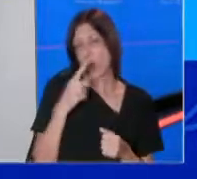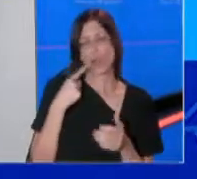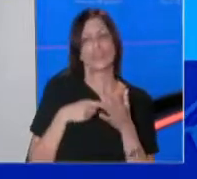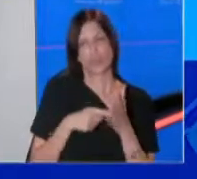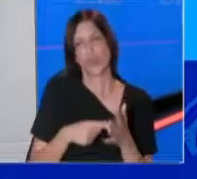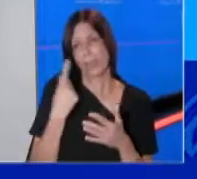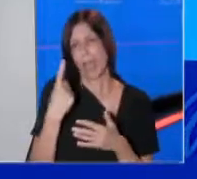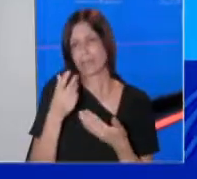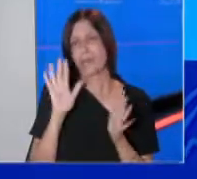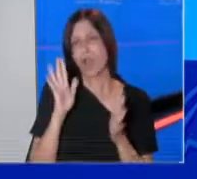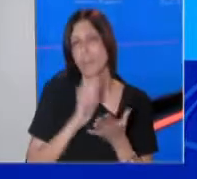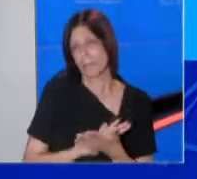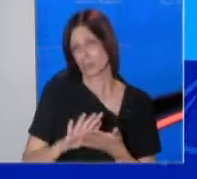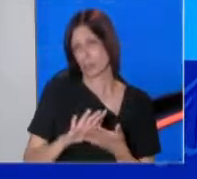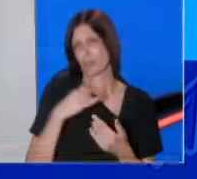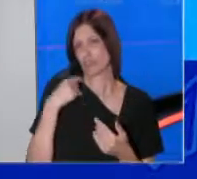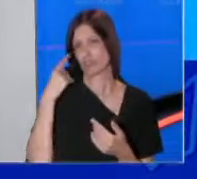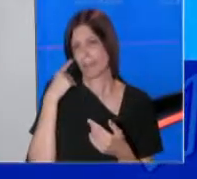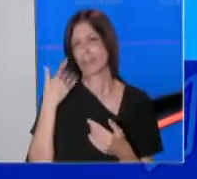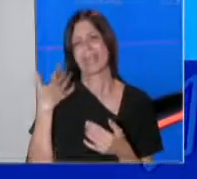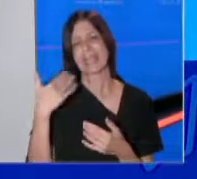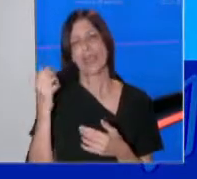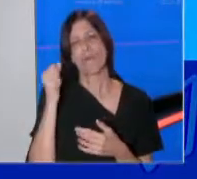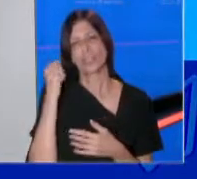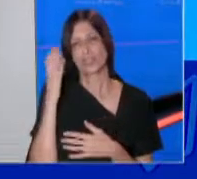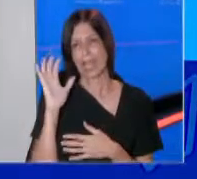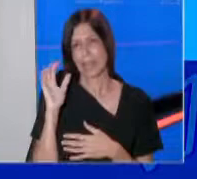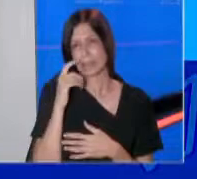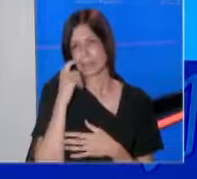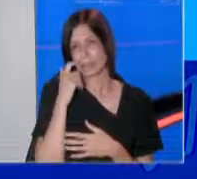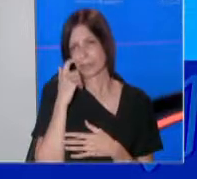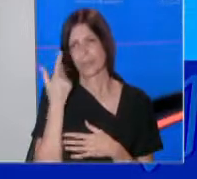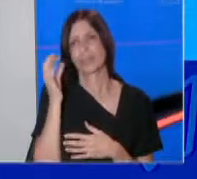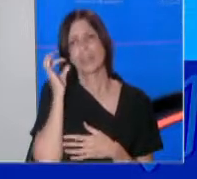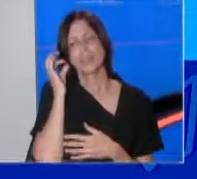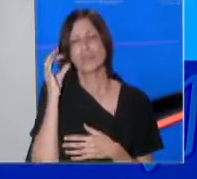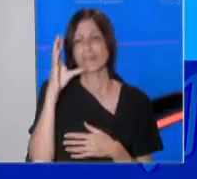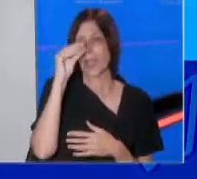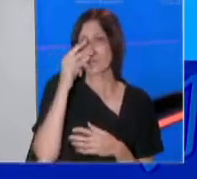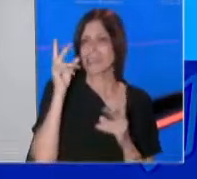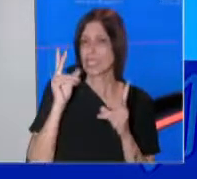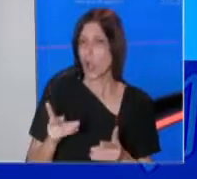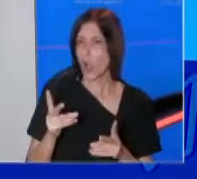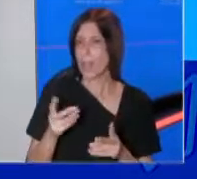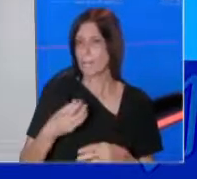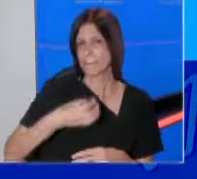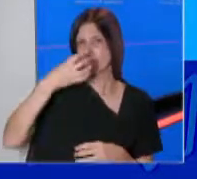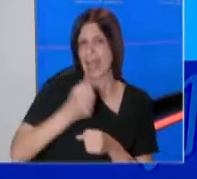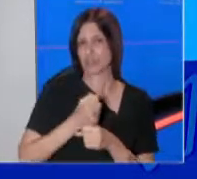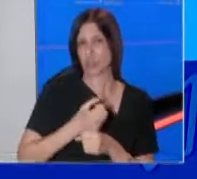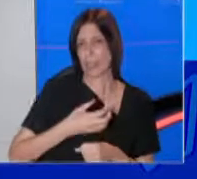דוגמה אחת מאוד מאוד פשוטה ששמעתי עליה כשהייתי עובדת סוציאלית. נשים וגברים יכולים לקדש